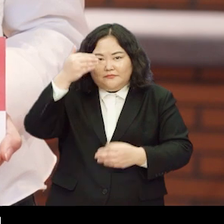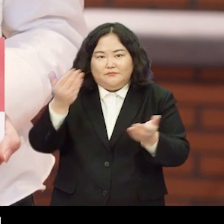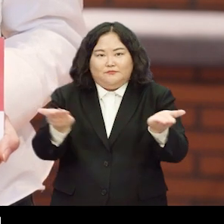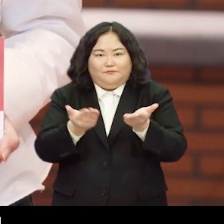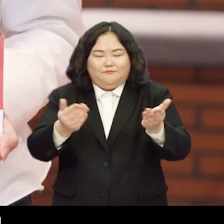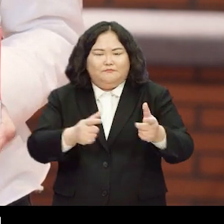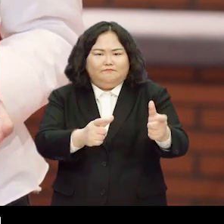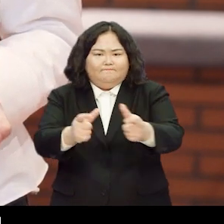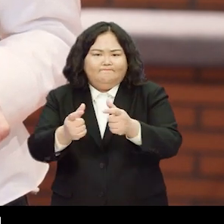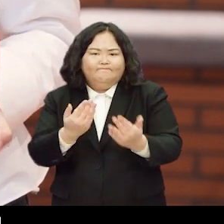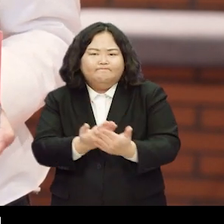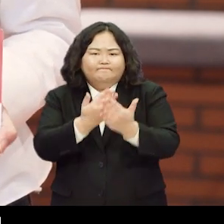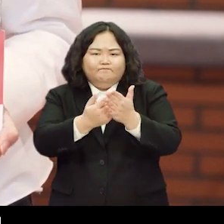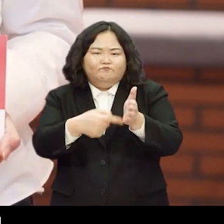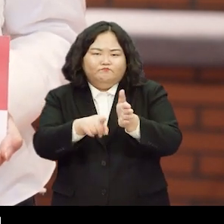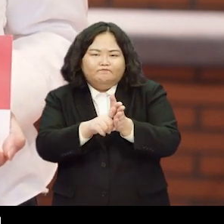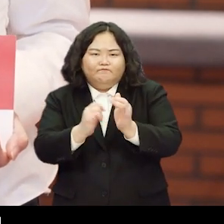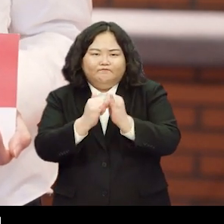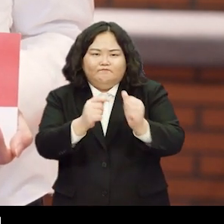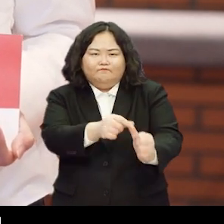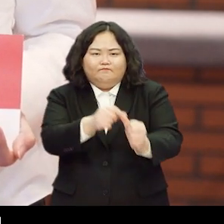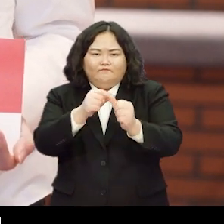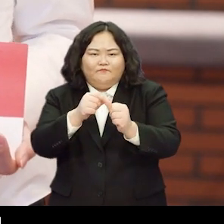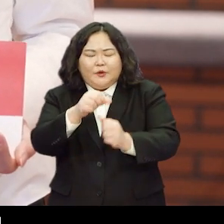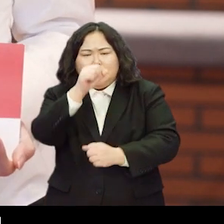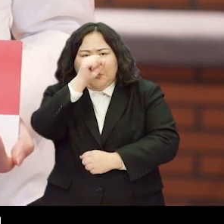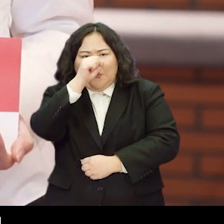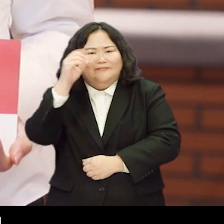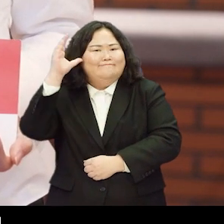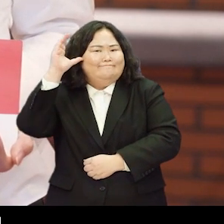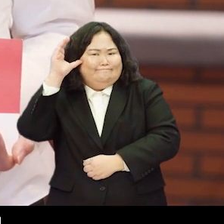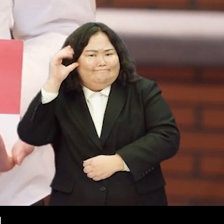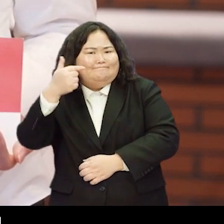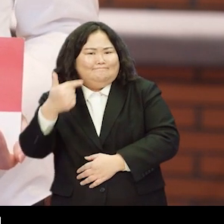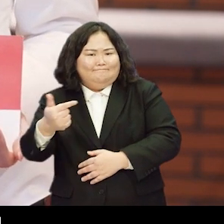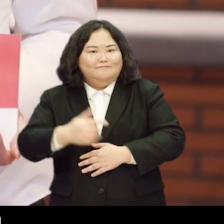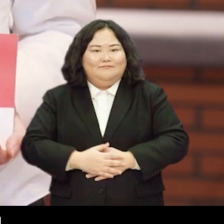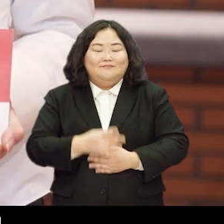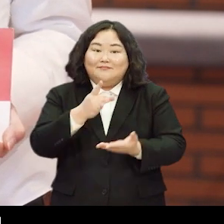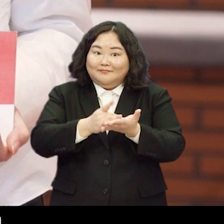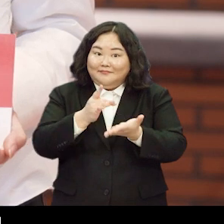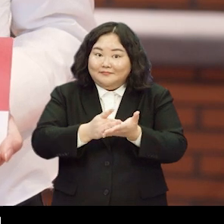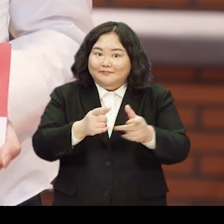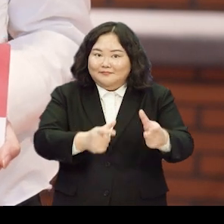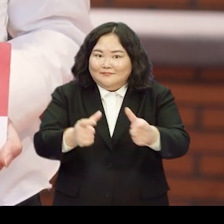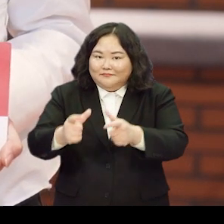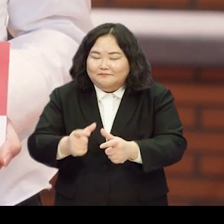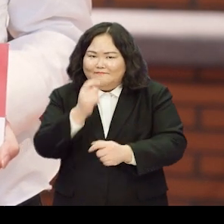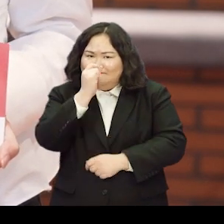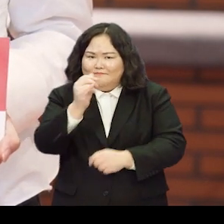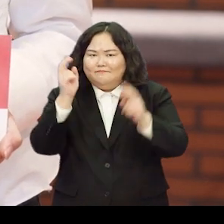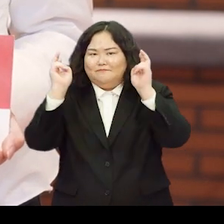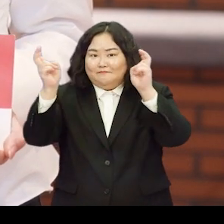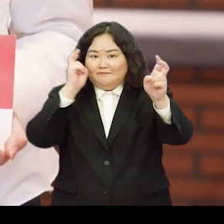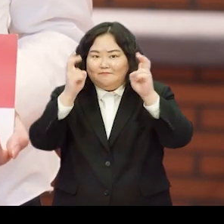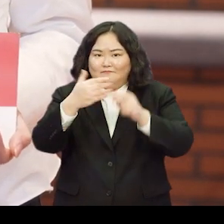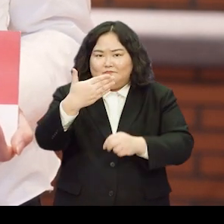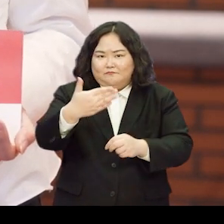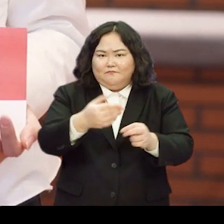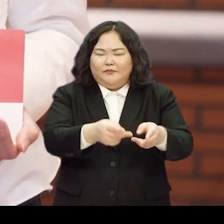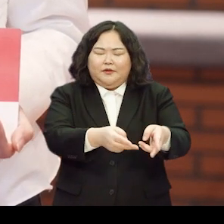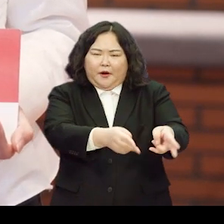청년 취업과 지역 정착을 위한 지역 인재 채용에 긍정적인 영향을 기대합니다. 천안시가 지역